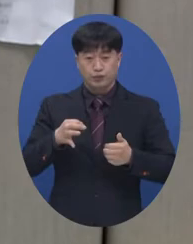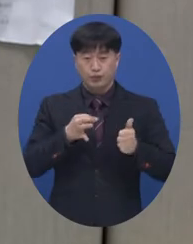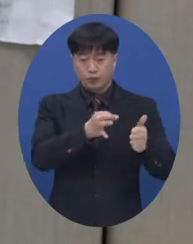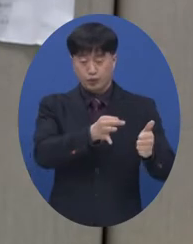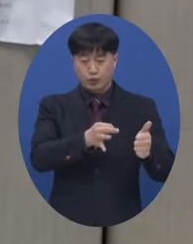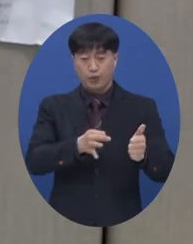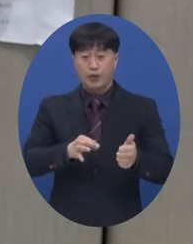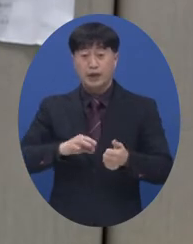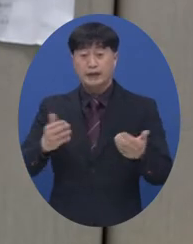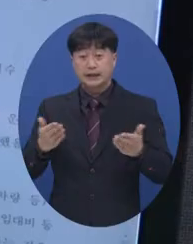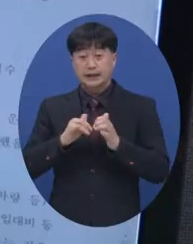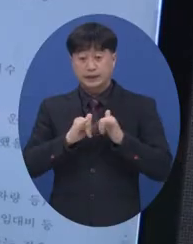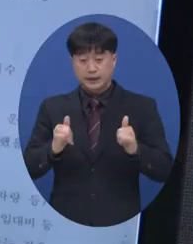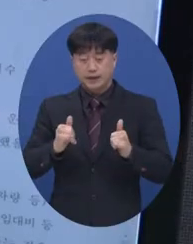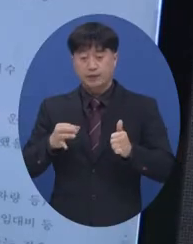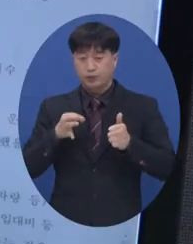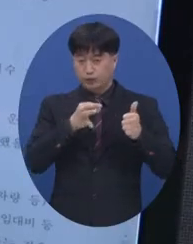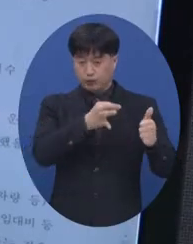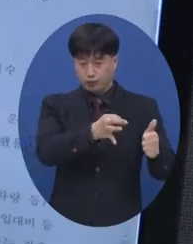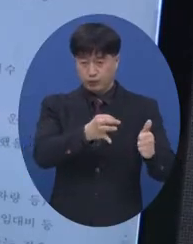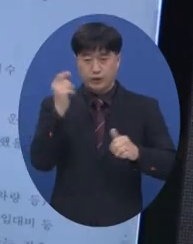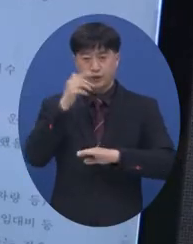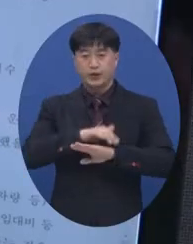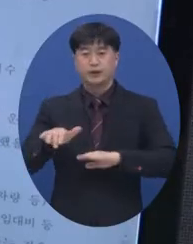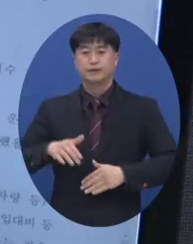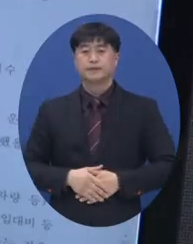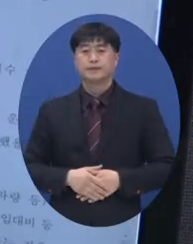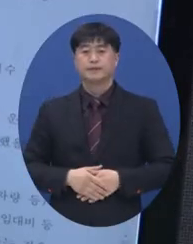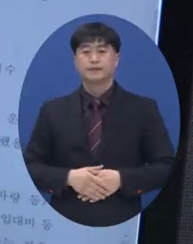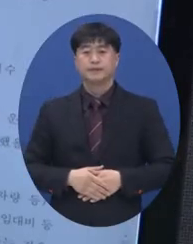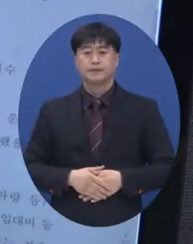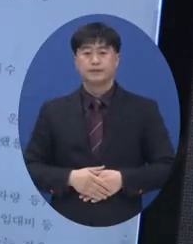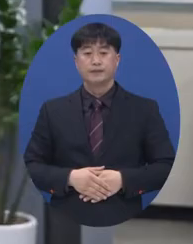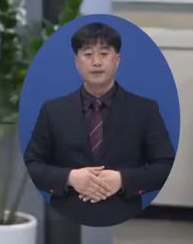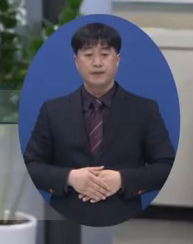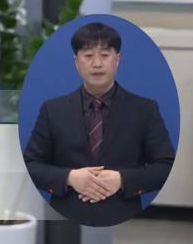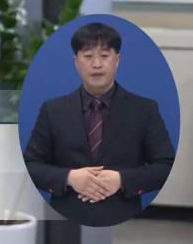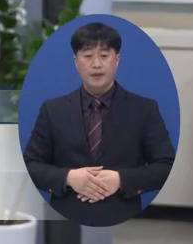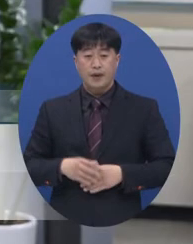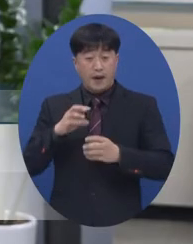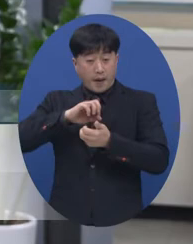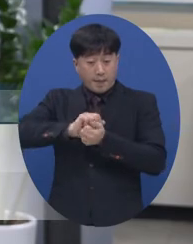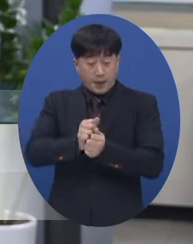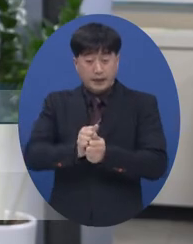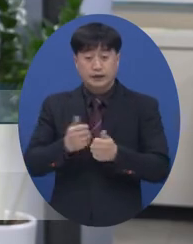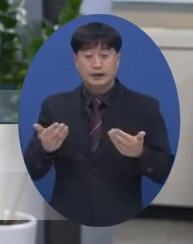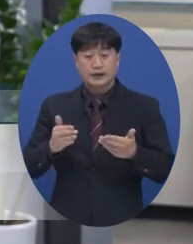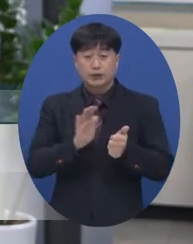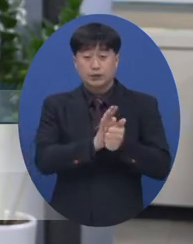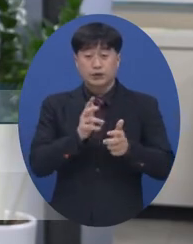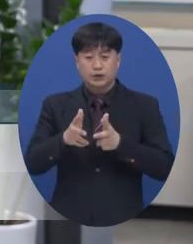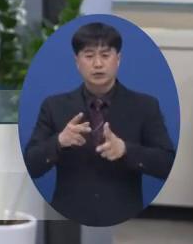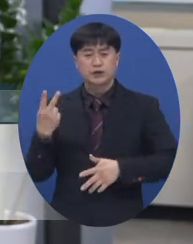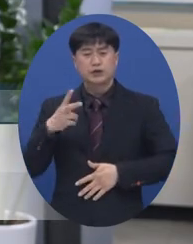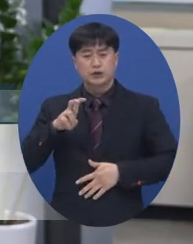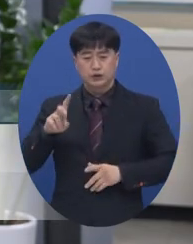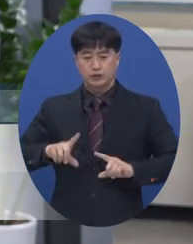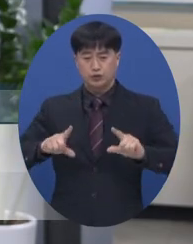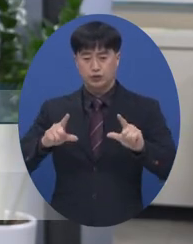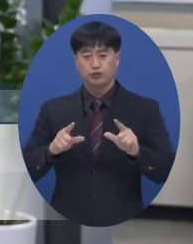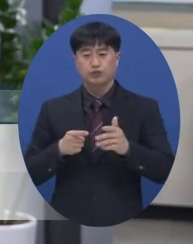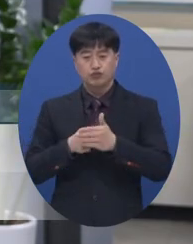주고 파스 작업 인력 의 인건비를 지원한다 는 계획입니다 1 회사법 찌와 사업을 2020 년도 부터 추진하게